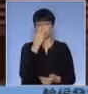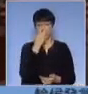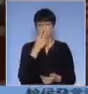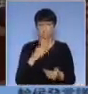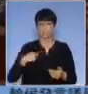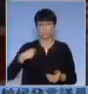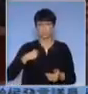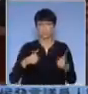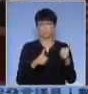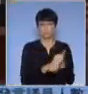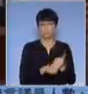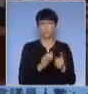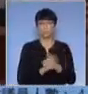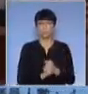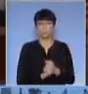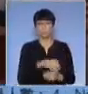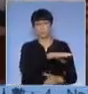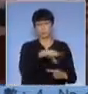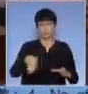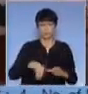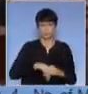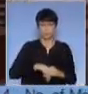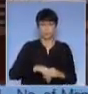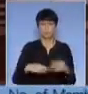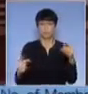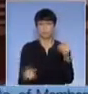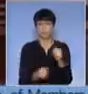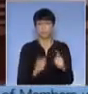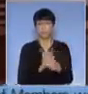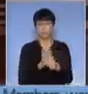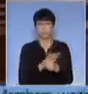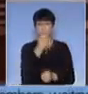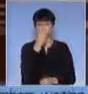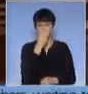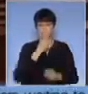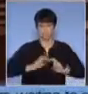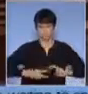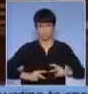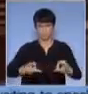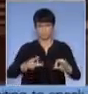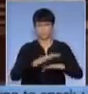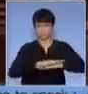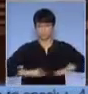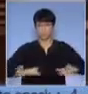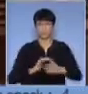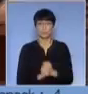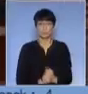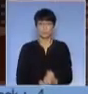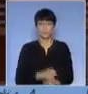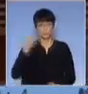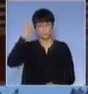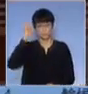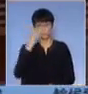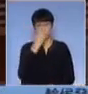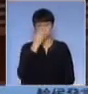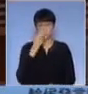了維護國家的統一和領土的完整，保持香港的繁榮和穩定，亦都考慮到香港的